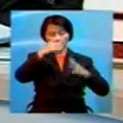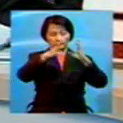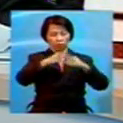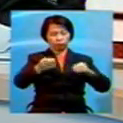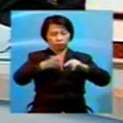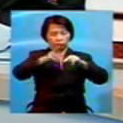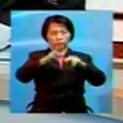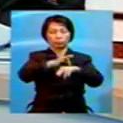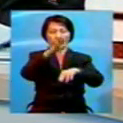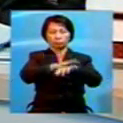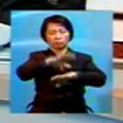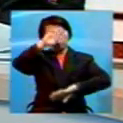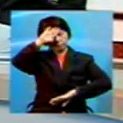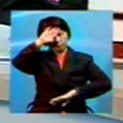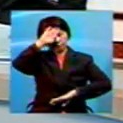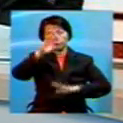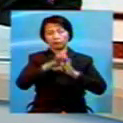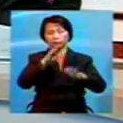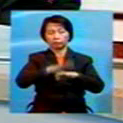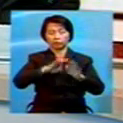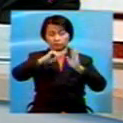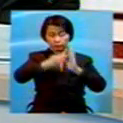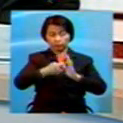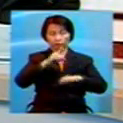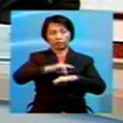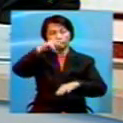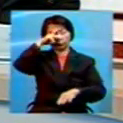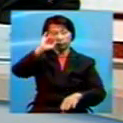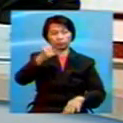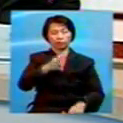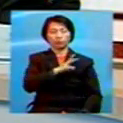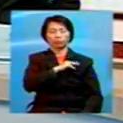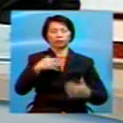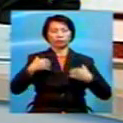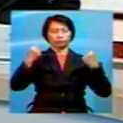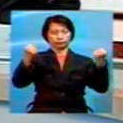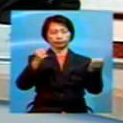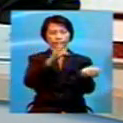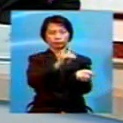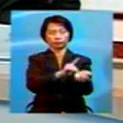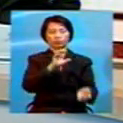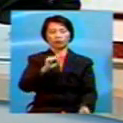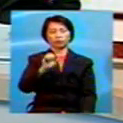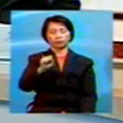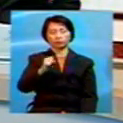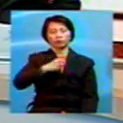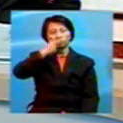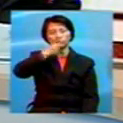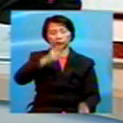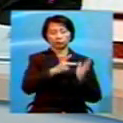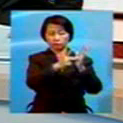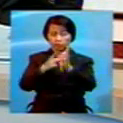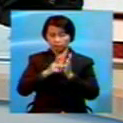peningkatan kes n meningi ketika melancarkannya di Putrajaya menteri kesihatan Datuk Seri drrahaniam berkata